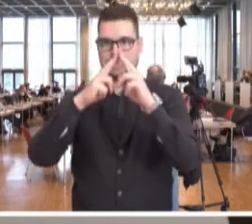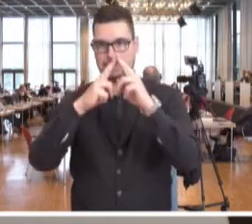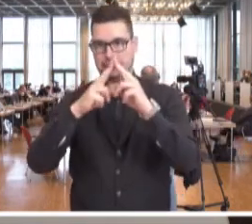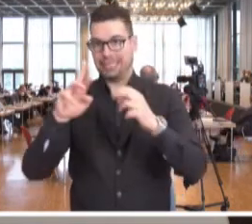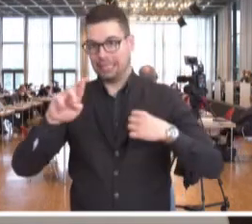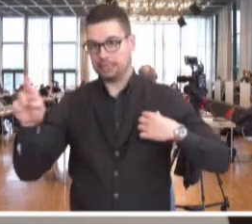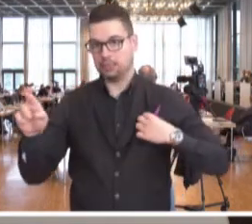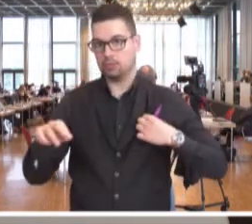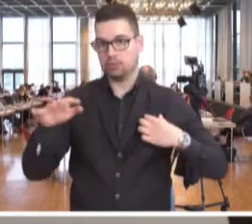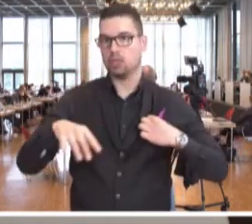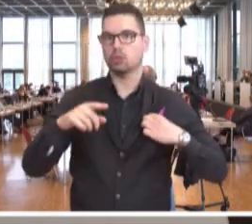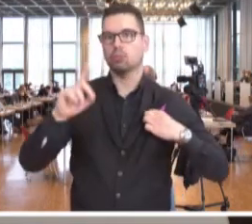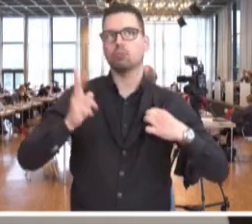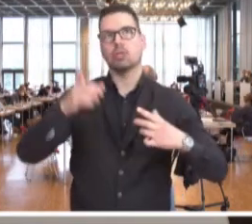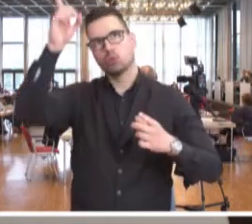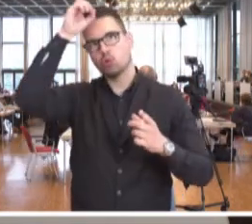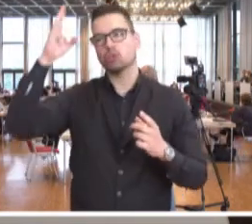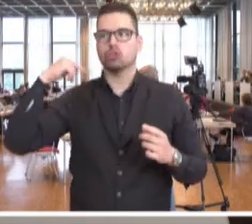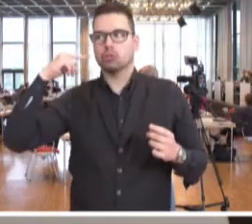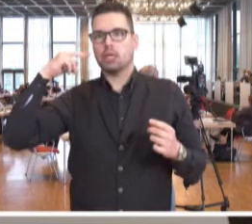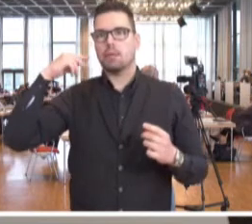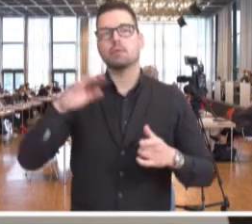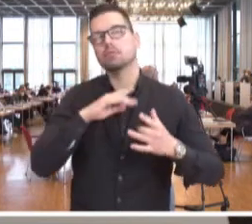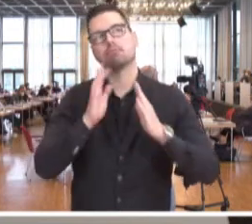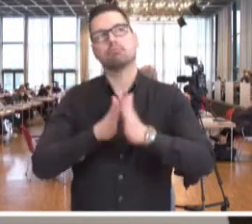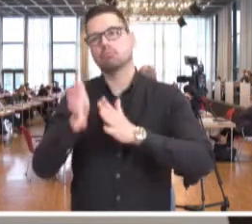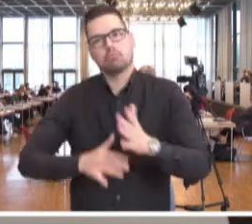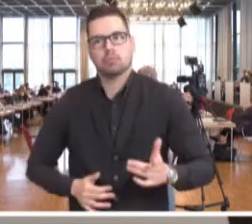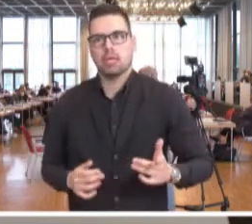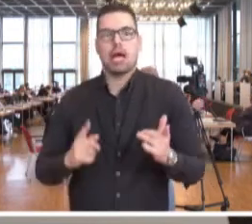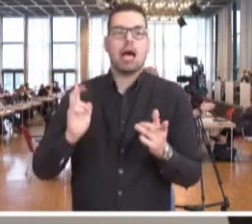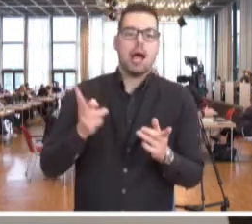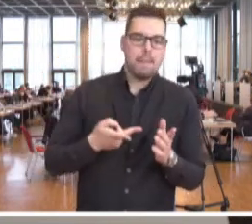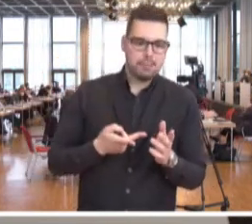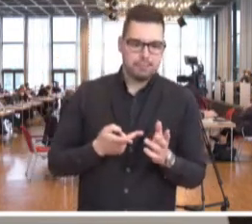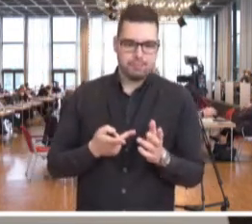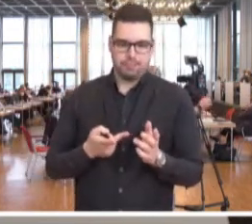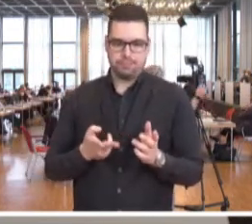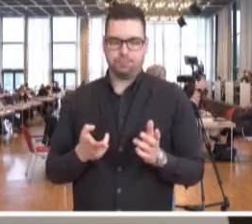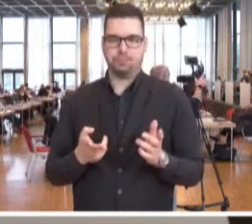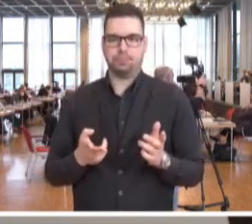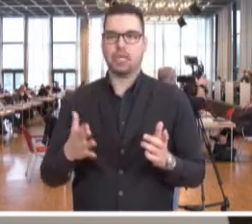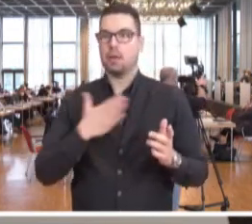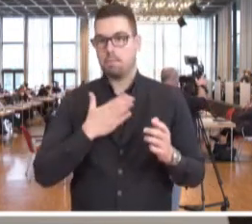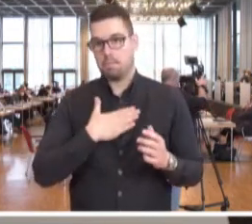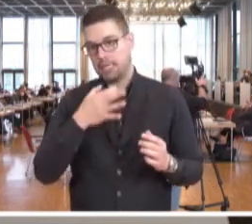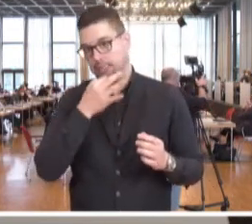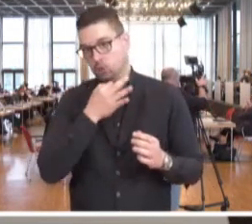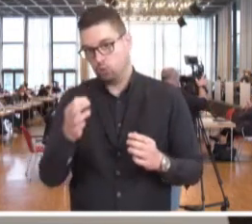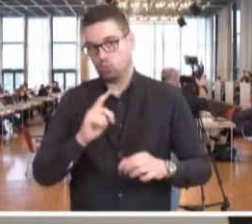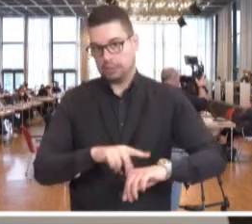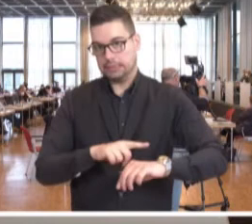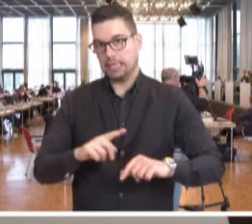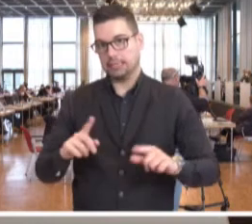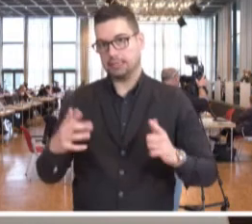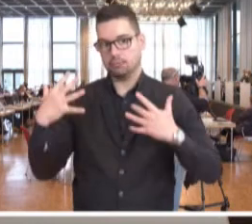er hatte eigentlich einen deutschen Namen, will nicht zu lange dabei bleiben, aber er hat also meine Jugendzeit damals